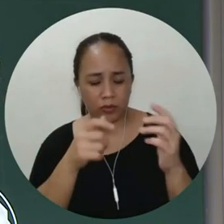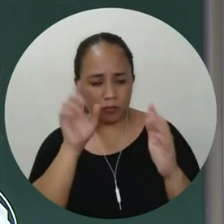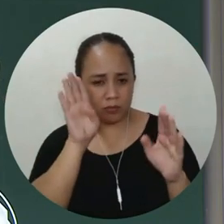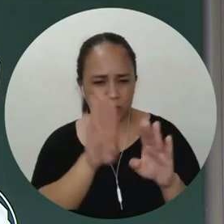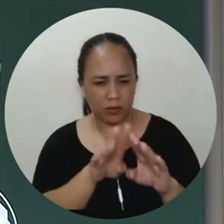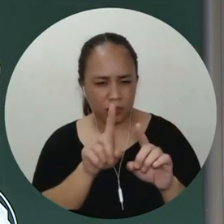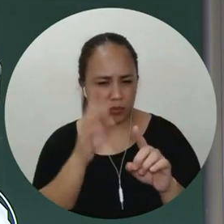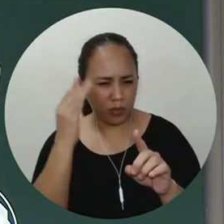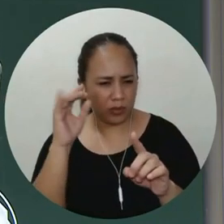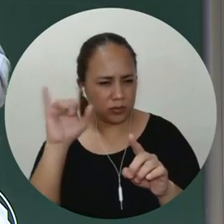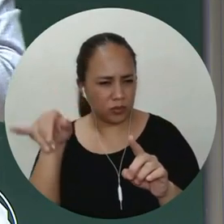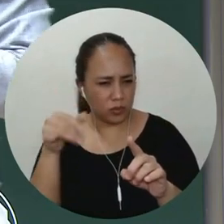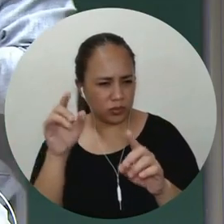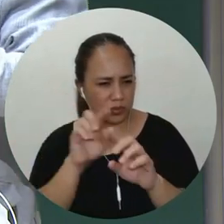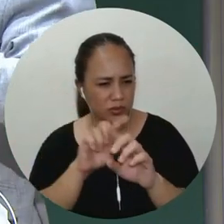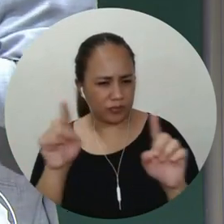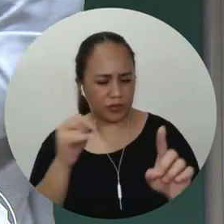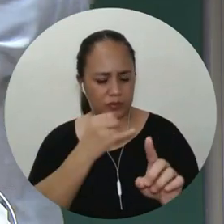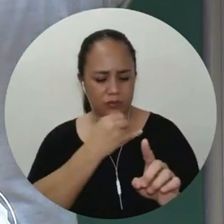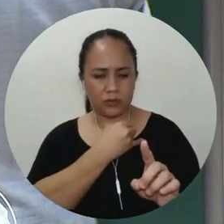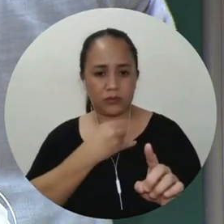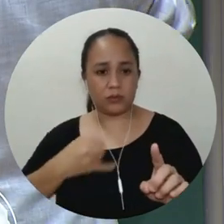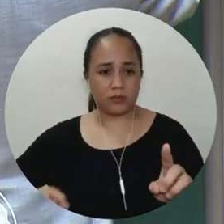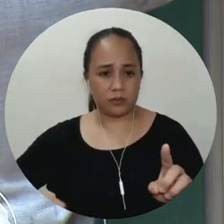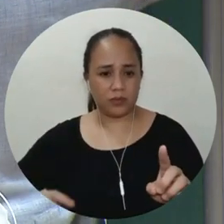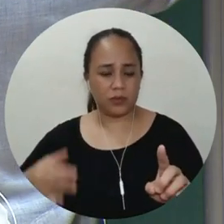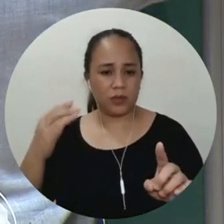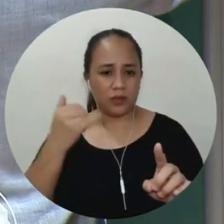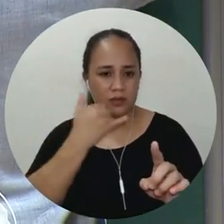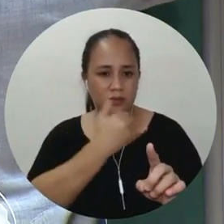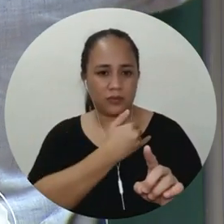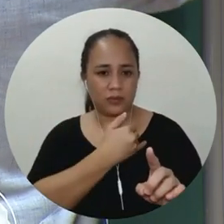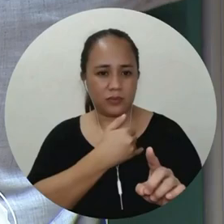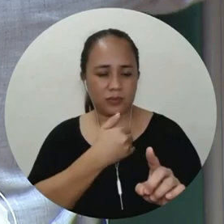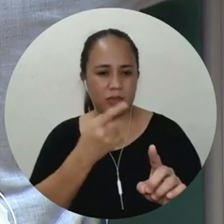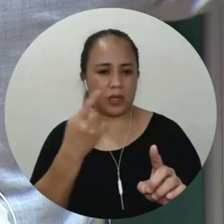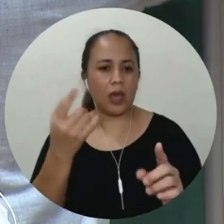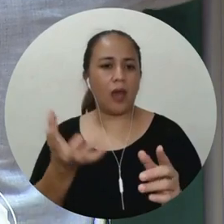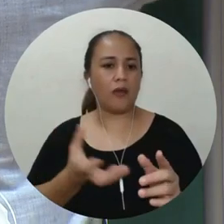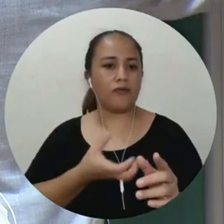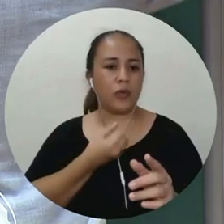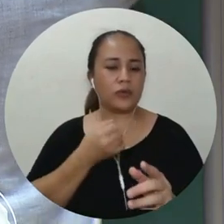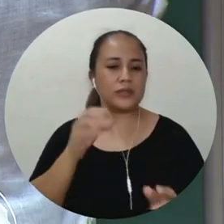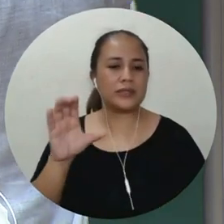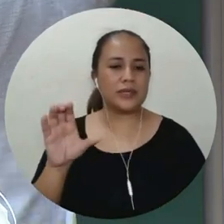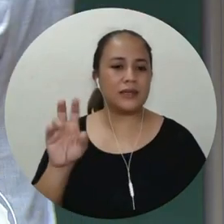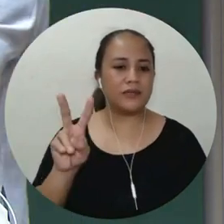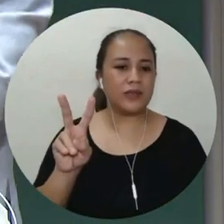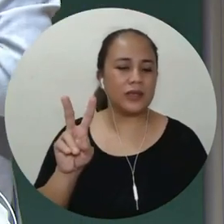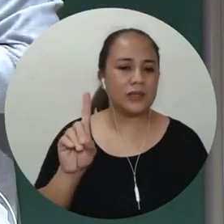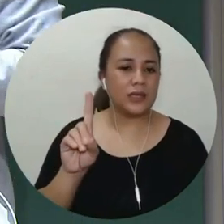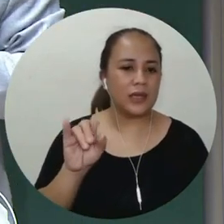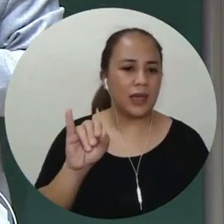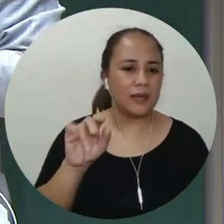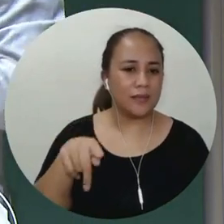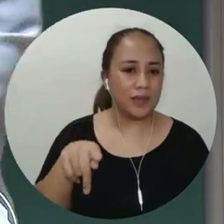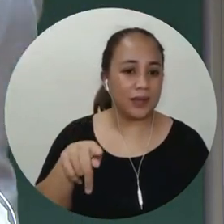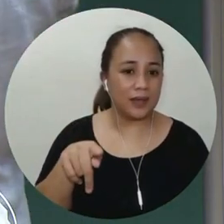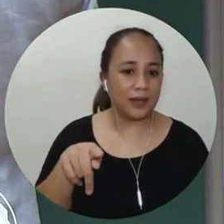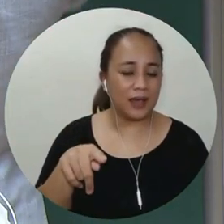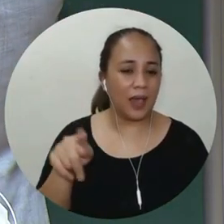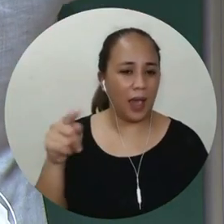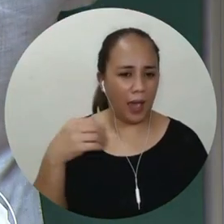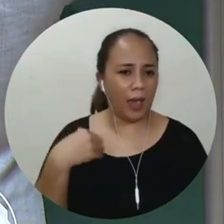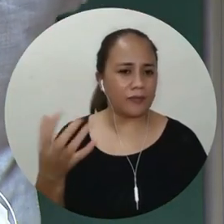나름대로 CVDIP를 가지고 있었어요. Joseph had his own CVDIP. 이게 딱 있었다고. He had this.